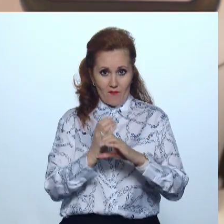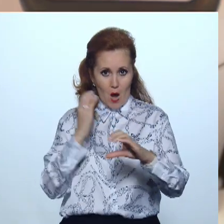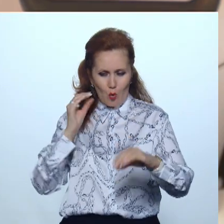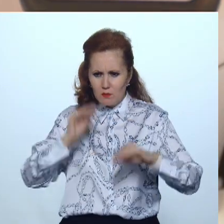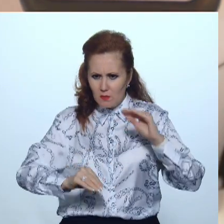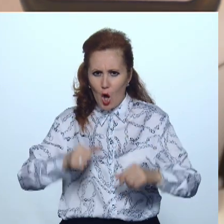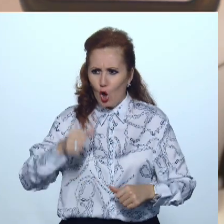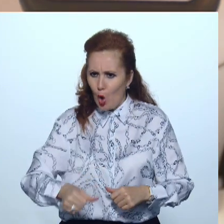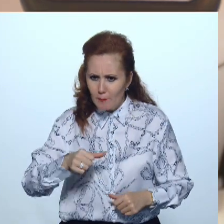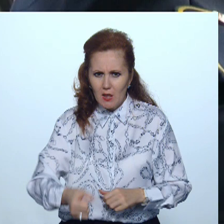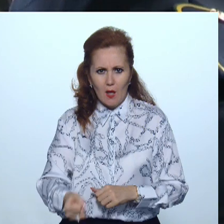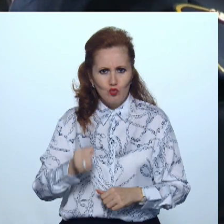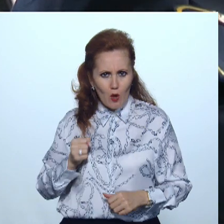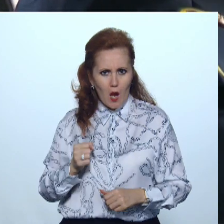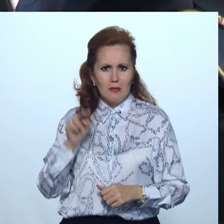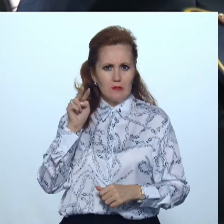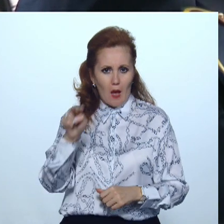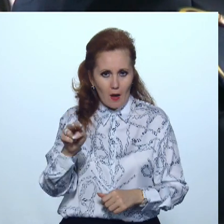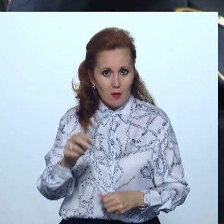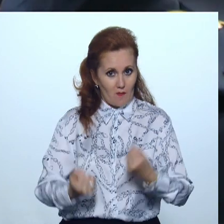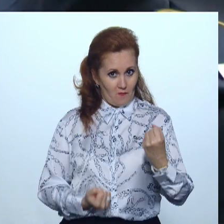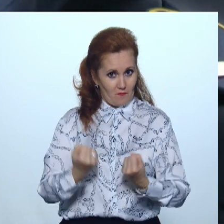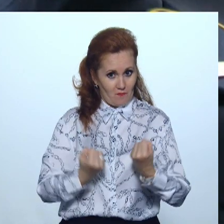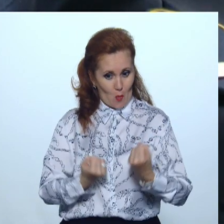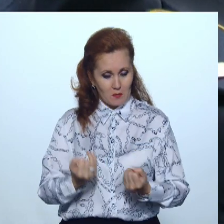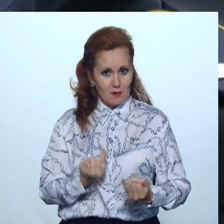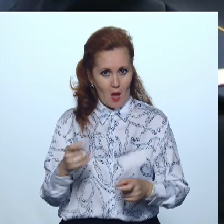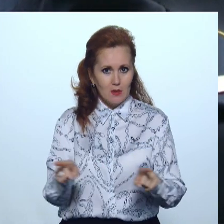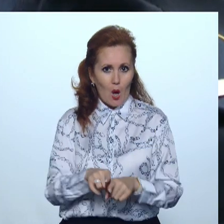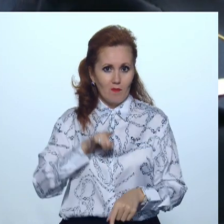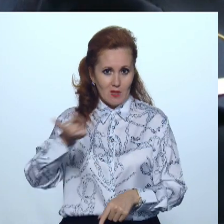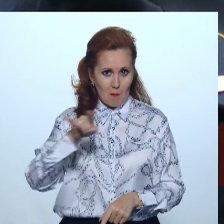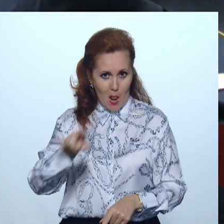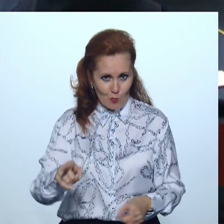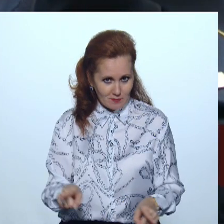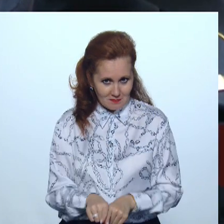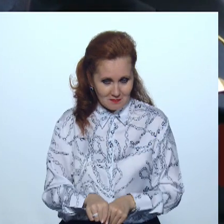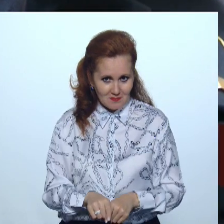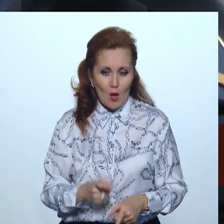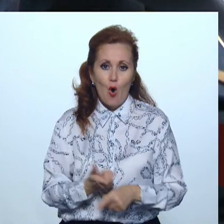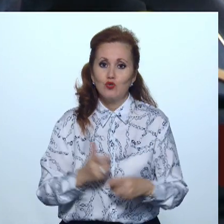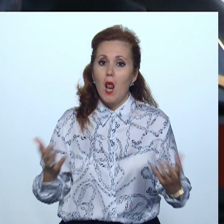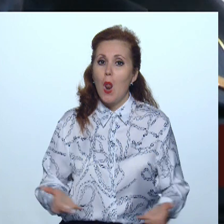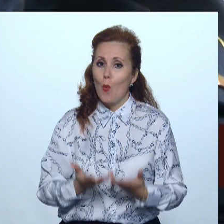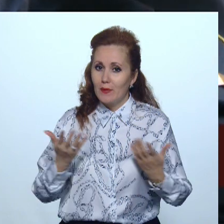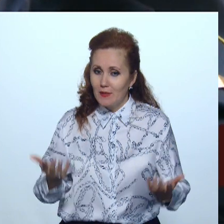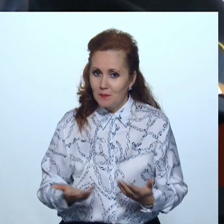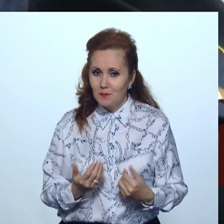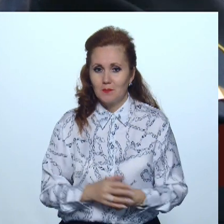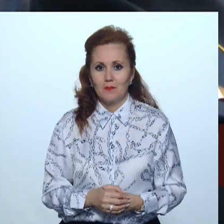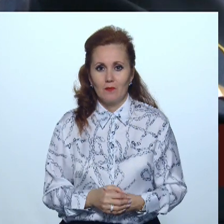напичкан кнопками, рычагами, зарядками. Вот и в кабине водителя, как у пилота самолета. По сравнению с остальными, очень легкий,